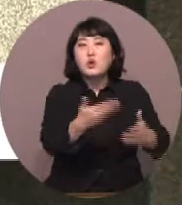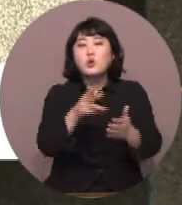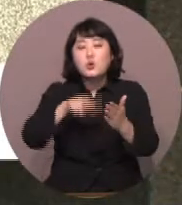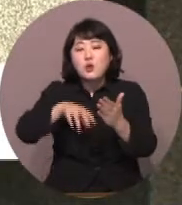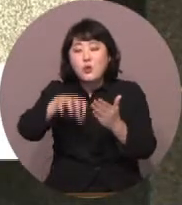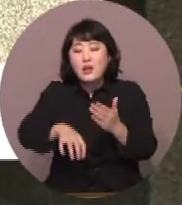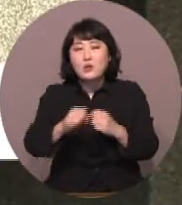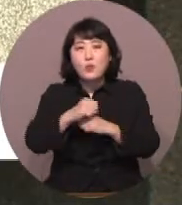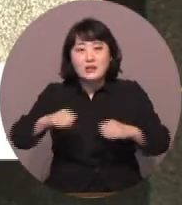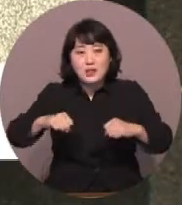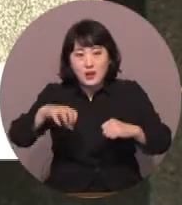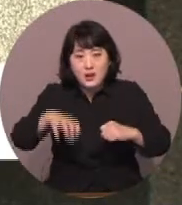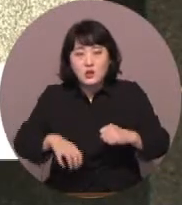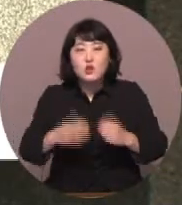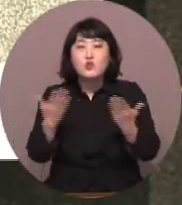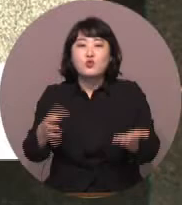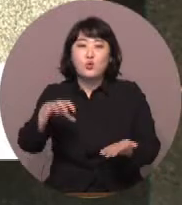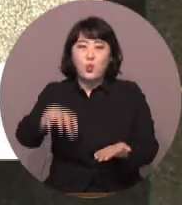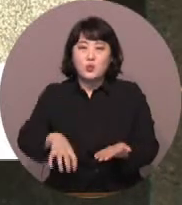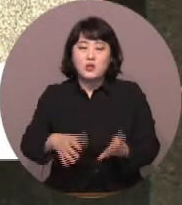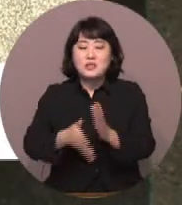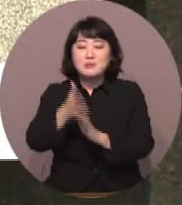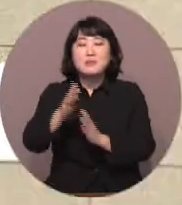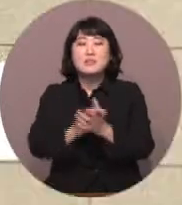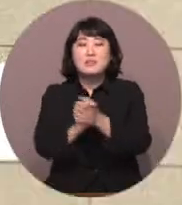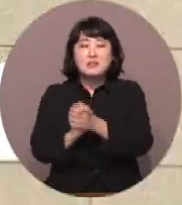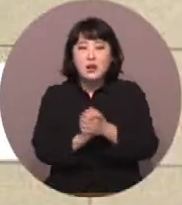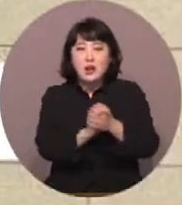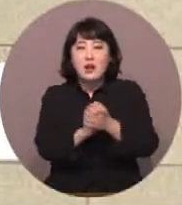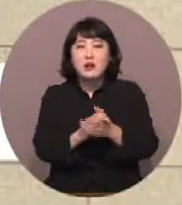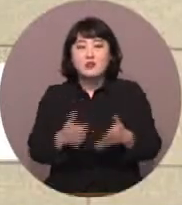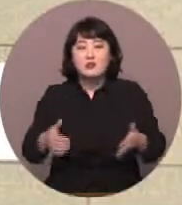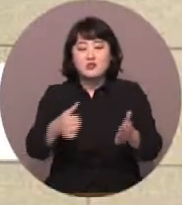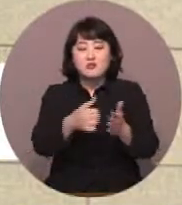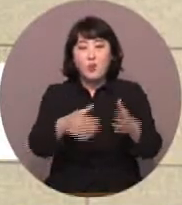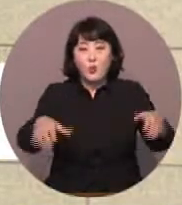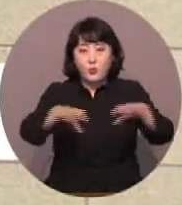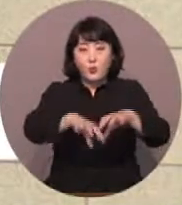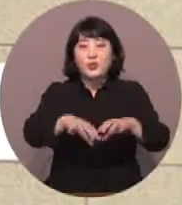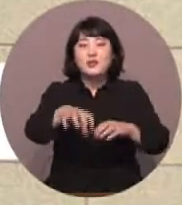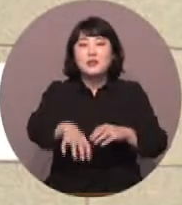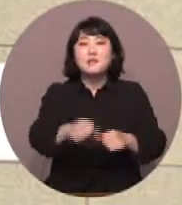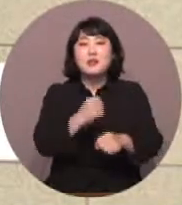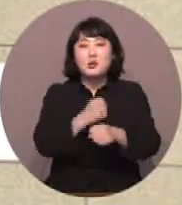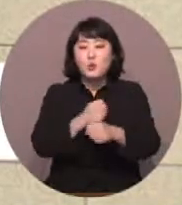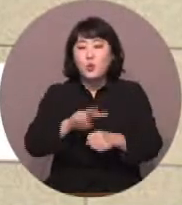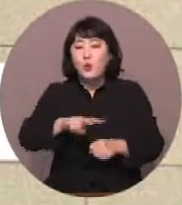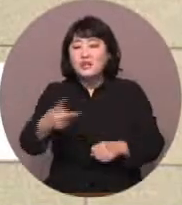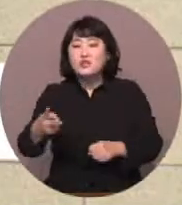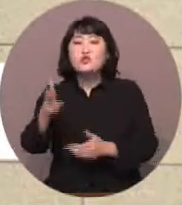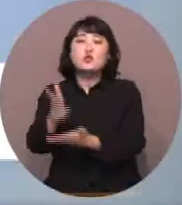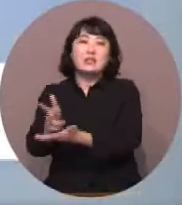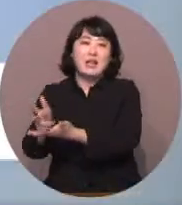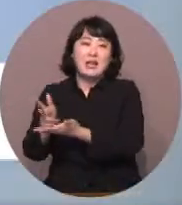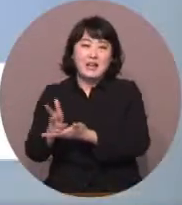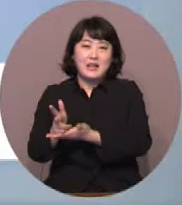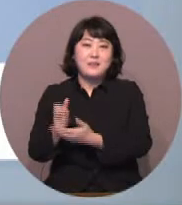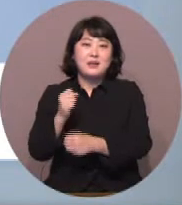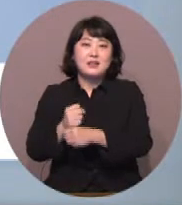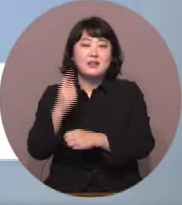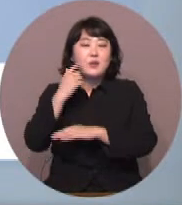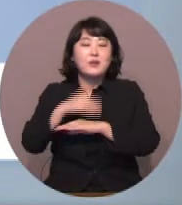광장 휴게공간 등 시민 친화 시설을 마련하고 환승 주차장도 배치하기로 했습니다